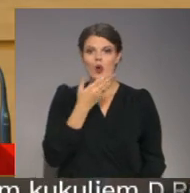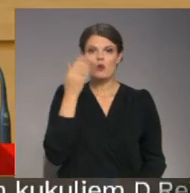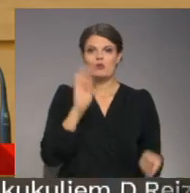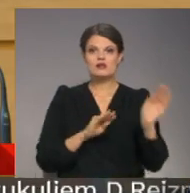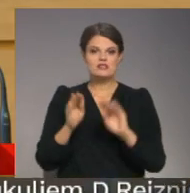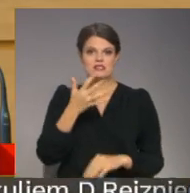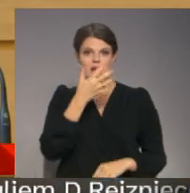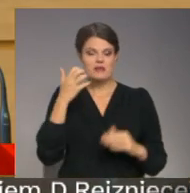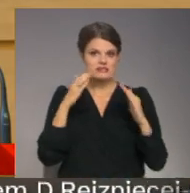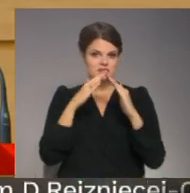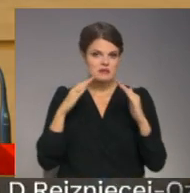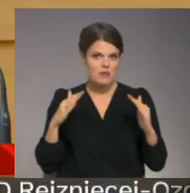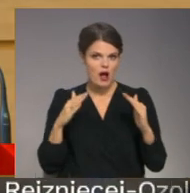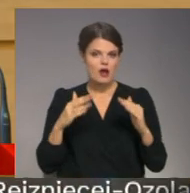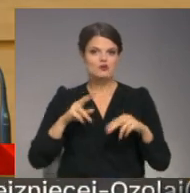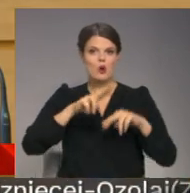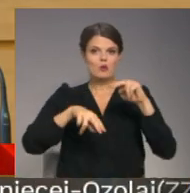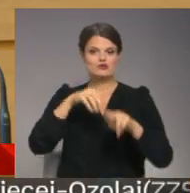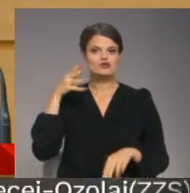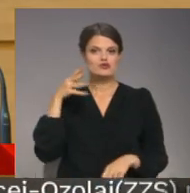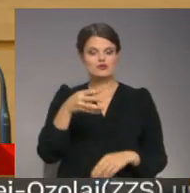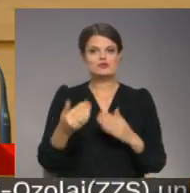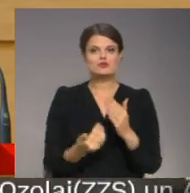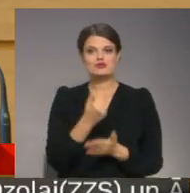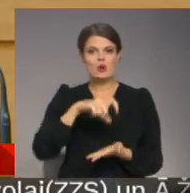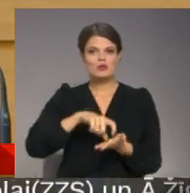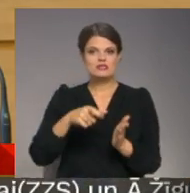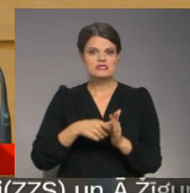mājas, uzcelt 4000 jaunos dzīvokļu